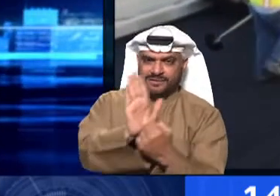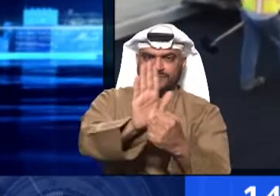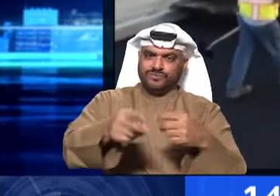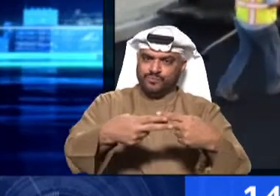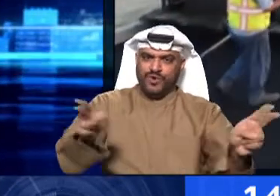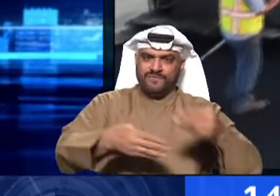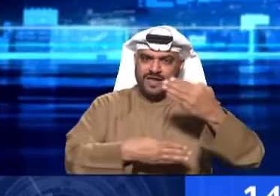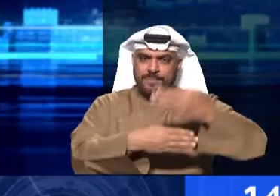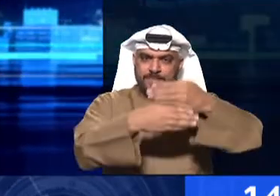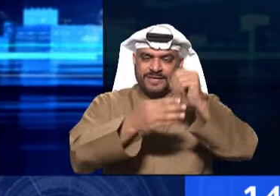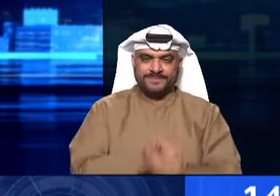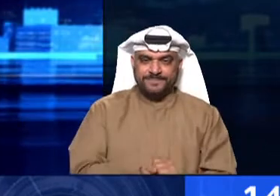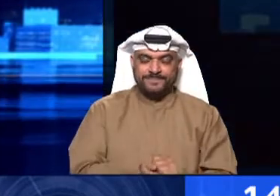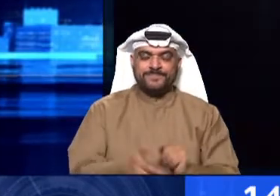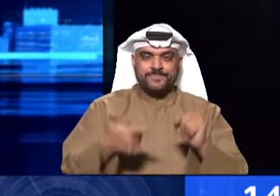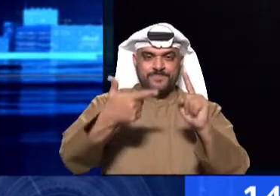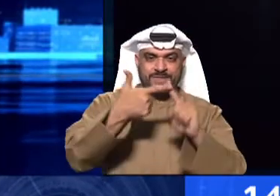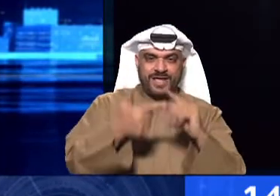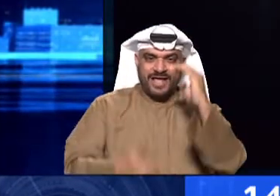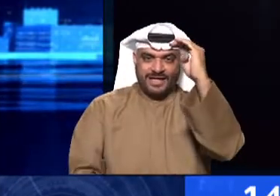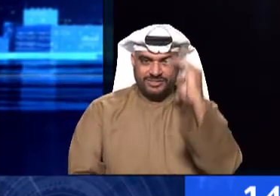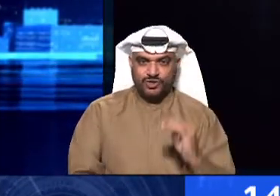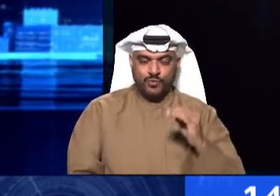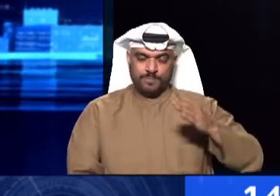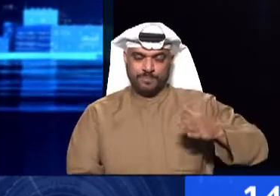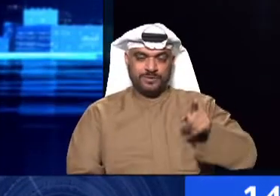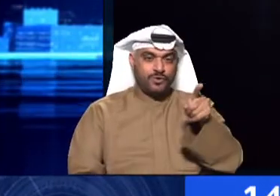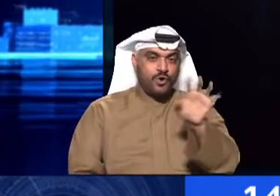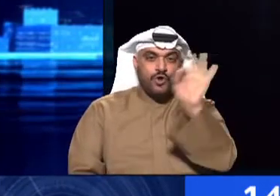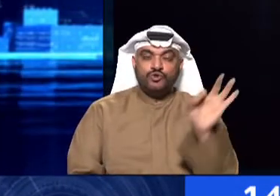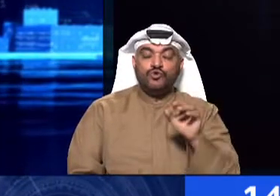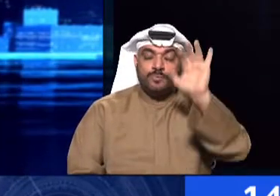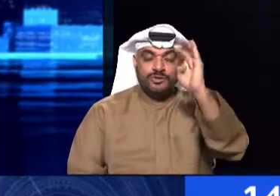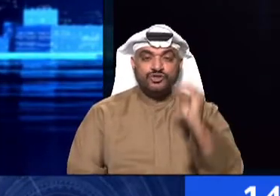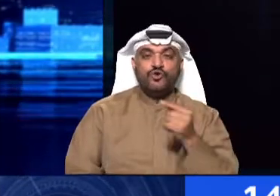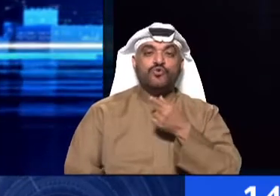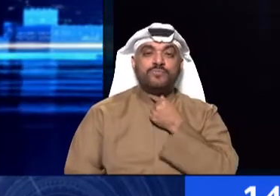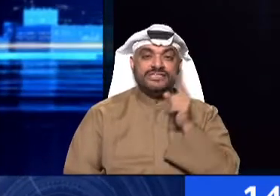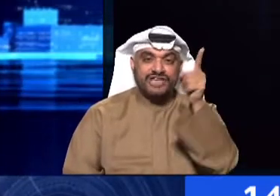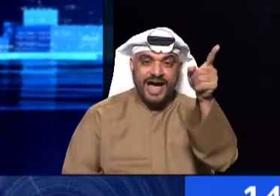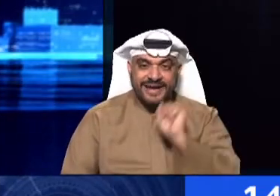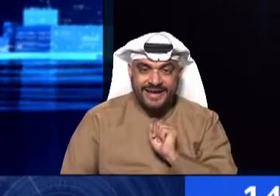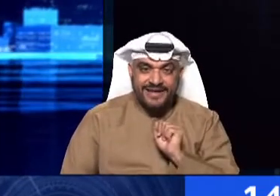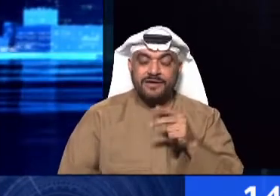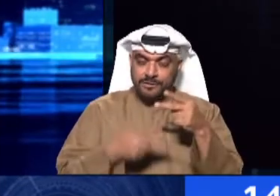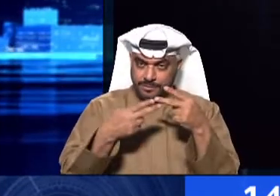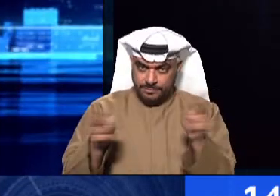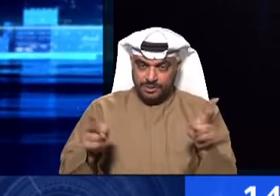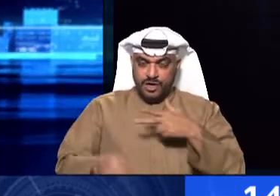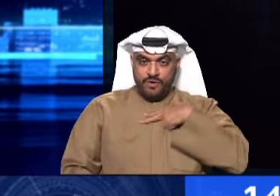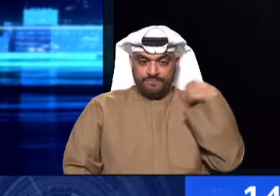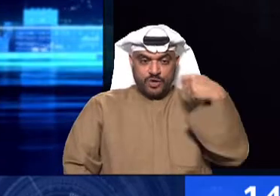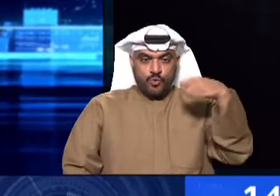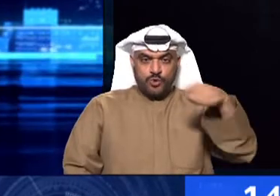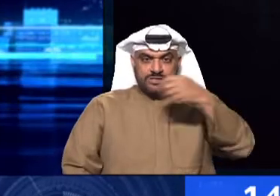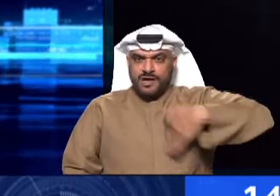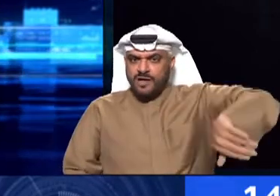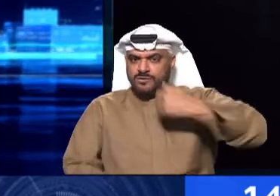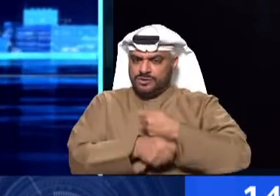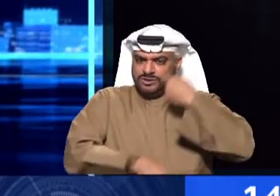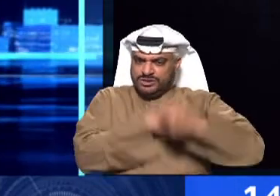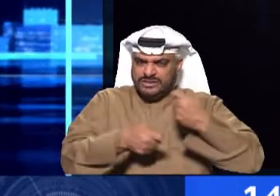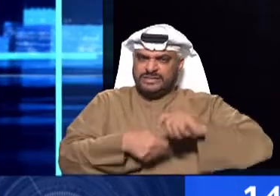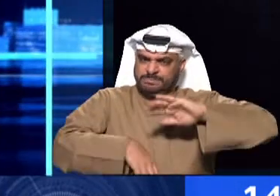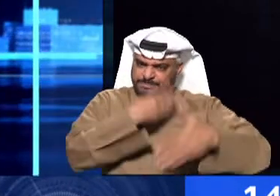للمنطقتين. بالنسبة لجنوب سعد عبدالله، مجلس الوزراء موقر، هناك كثير من وزارات الدولة تعمل في